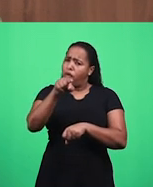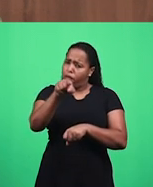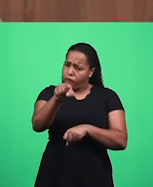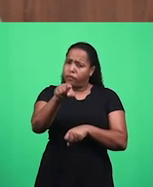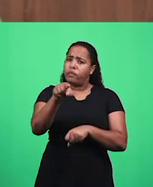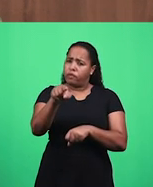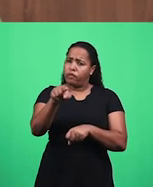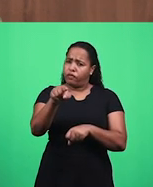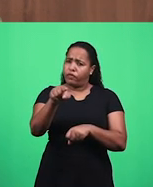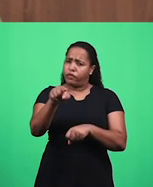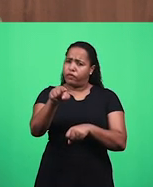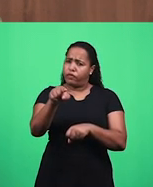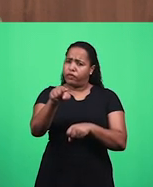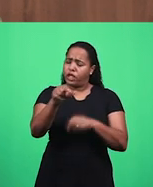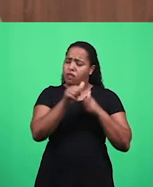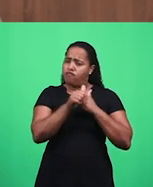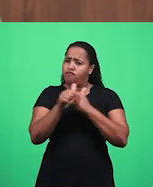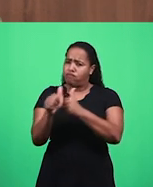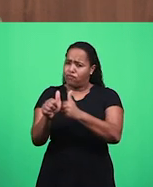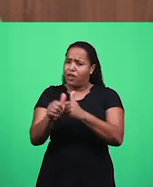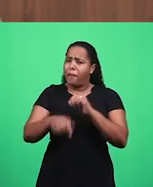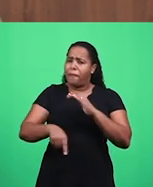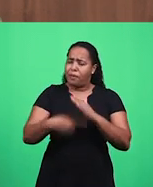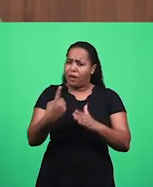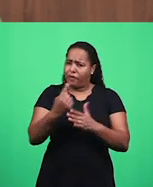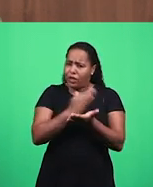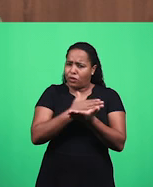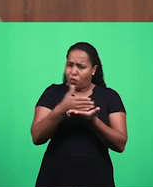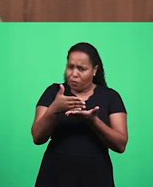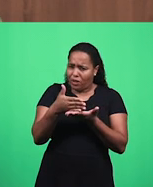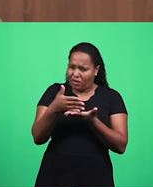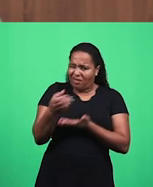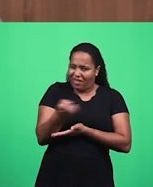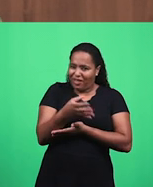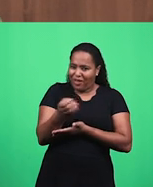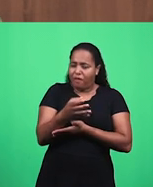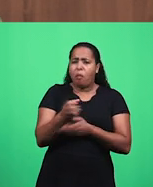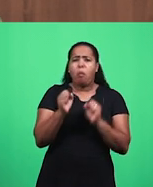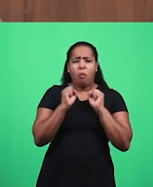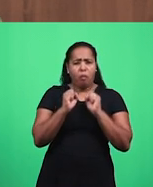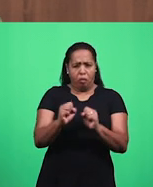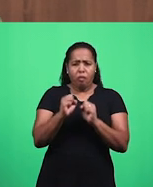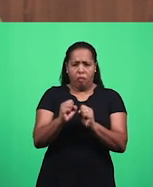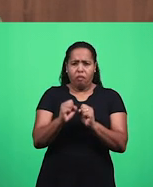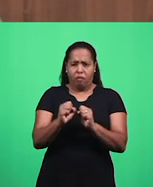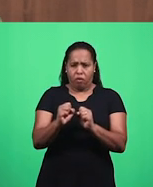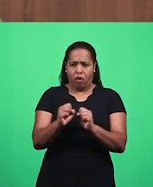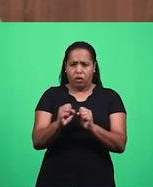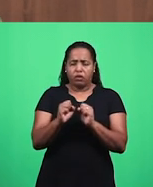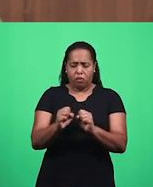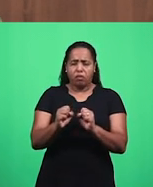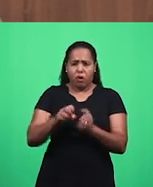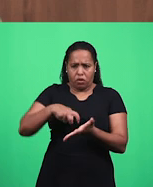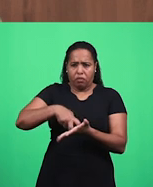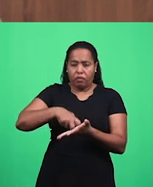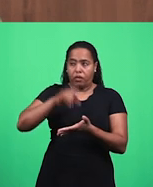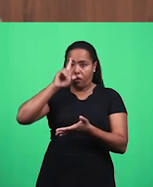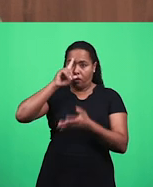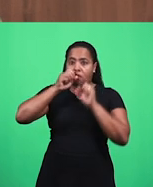склонится на колени сейчас. А вы, кто, возможно, впервые с нами или недавно с нами, если